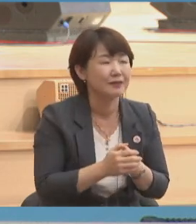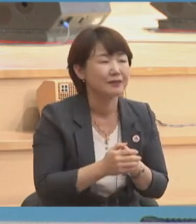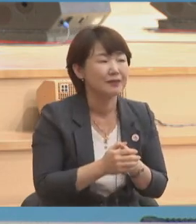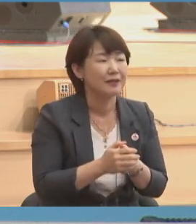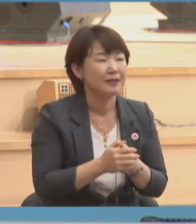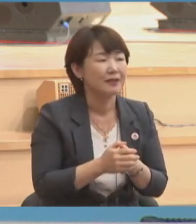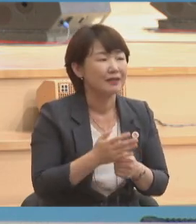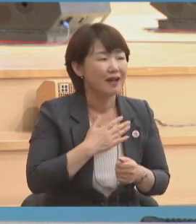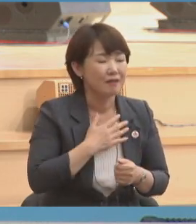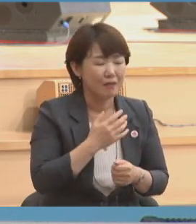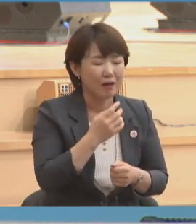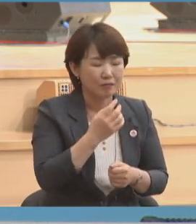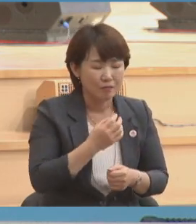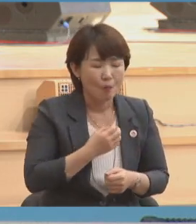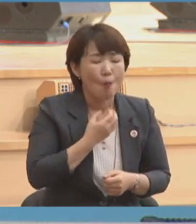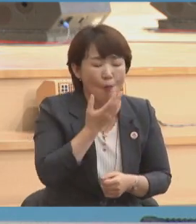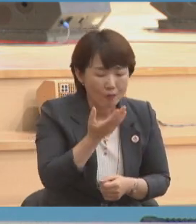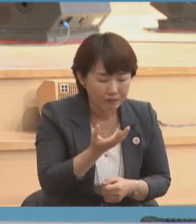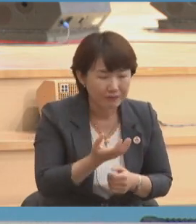오바이또.